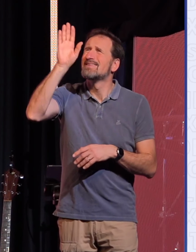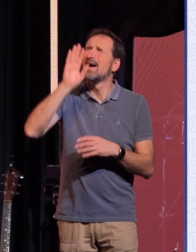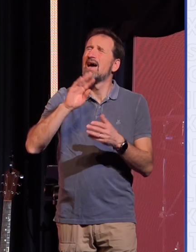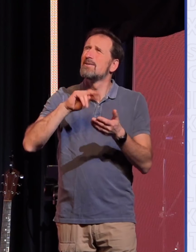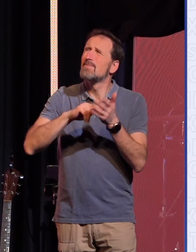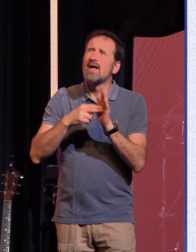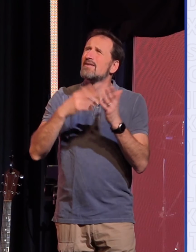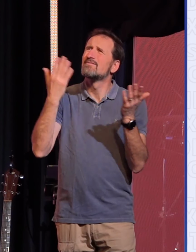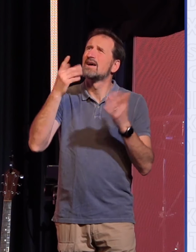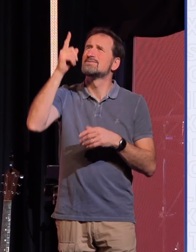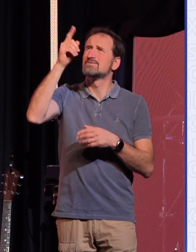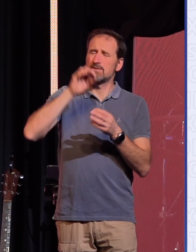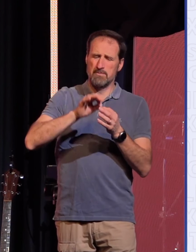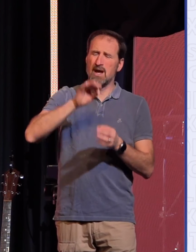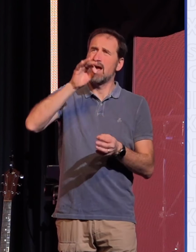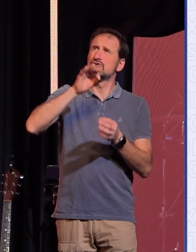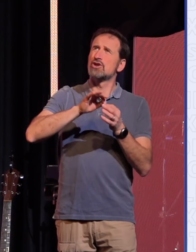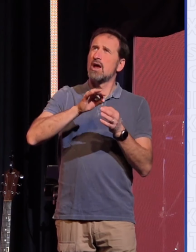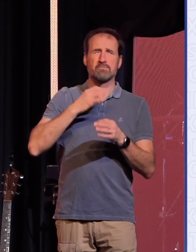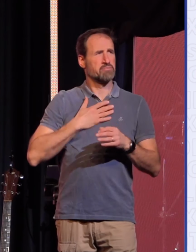dieser Gesellschaft leben sollen.